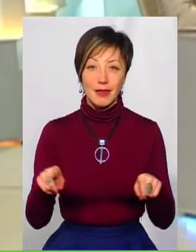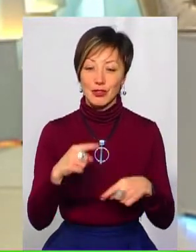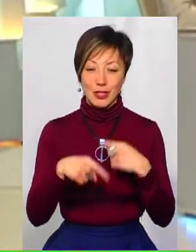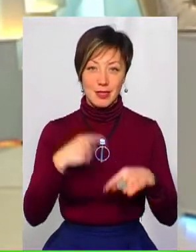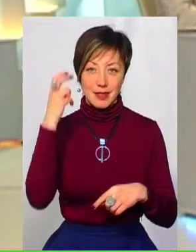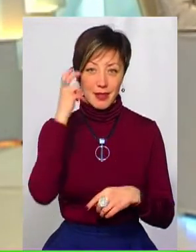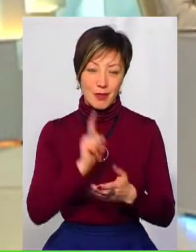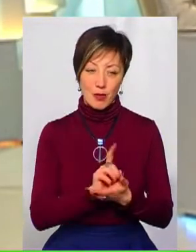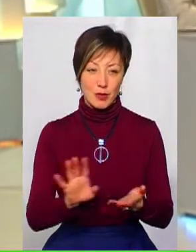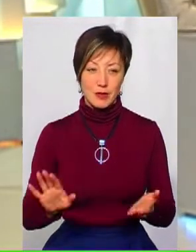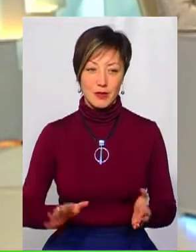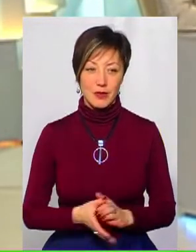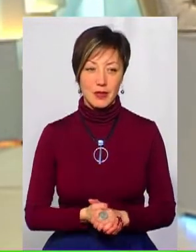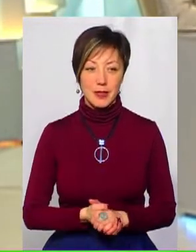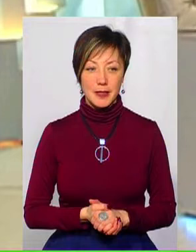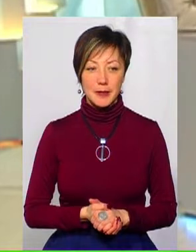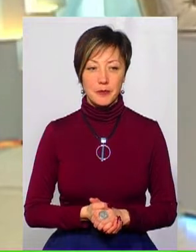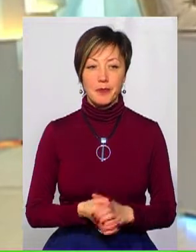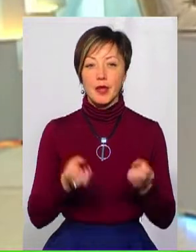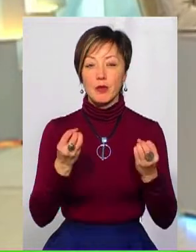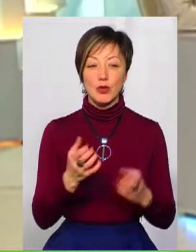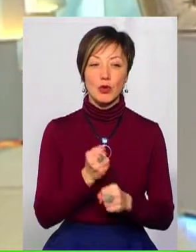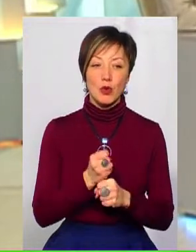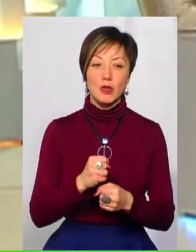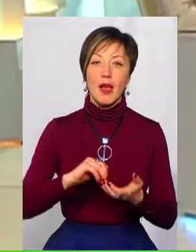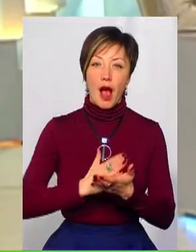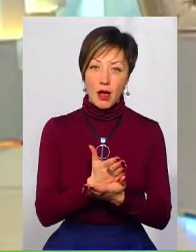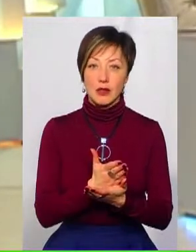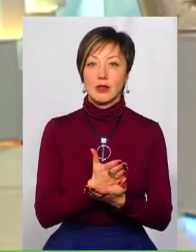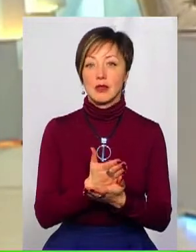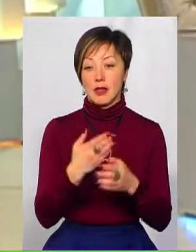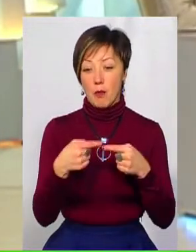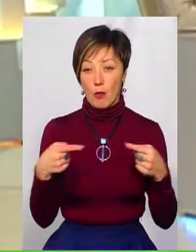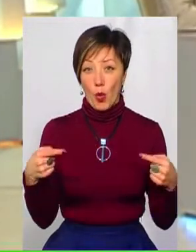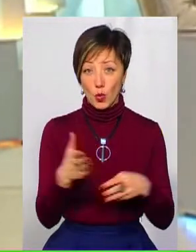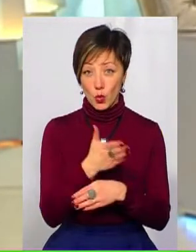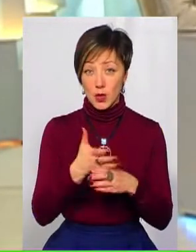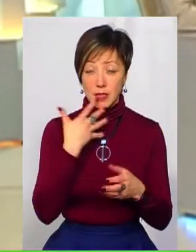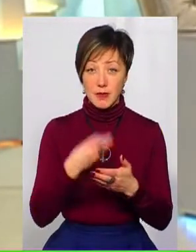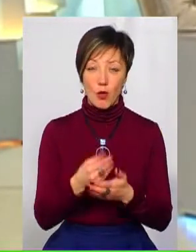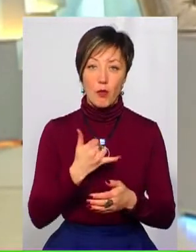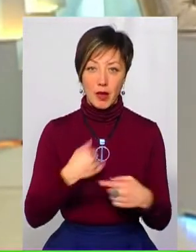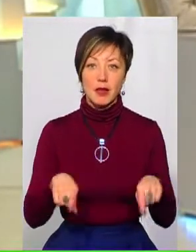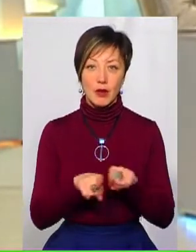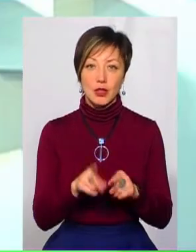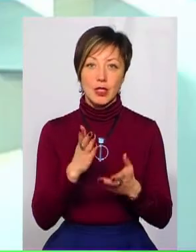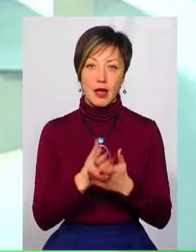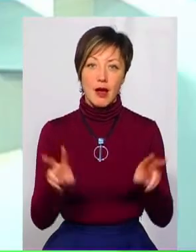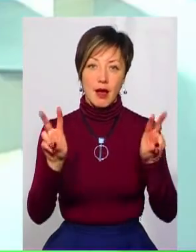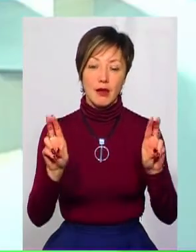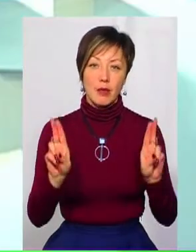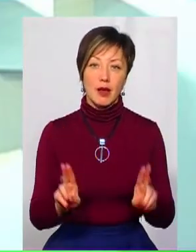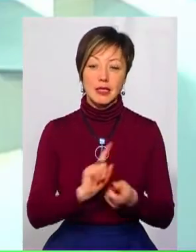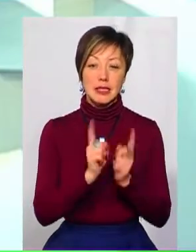Київ, та, через якусь іншу столицю. Ти просто робиш якісний, гарний продукт, і, наприклад, у мене також є таке кредо і правило –